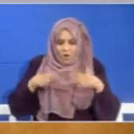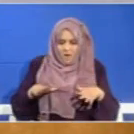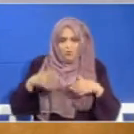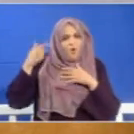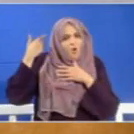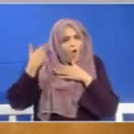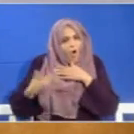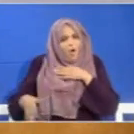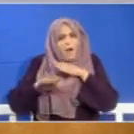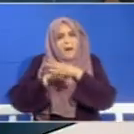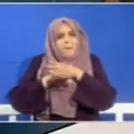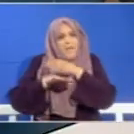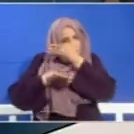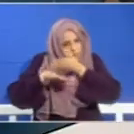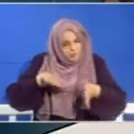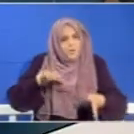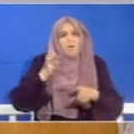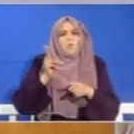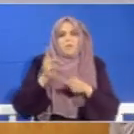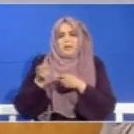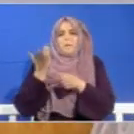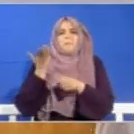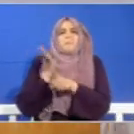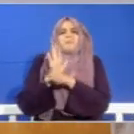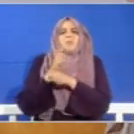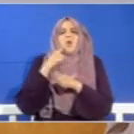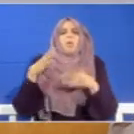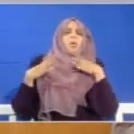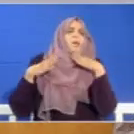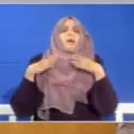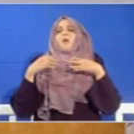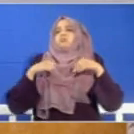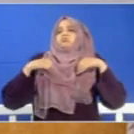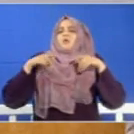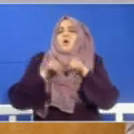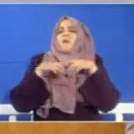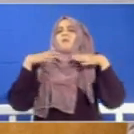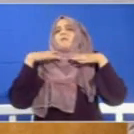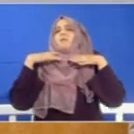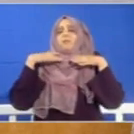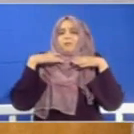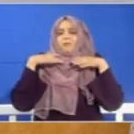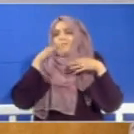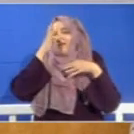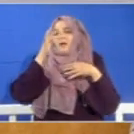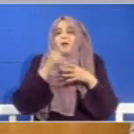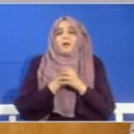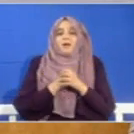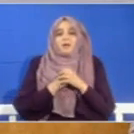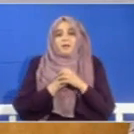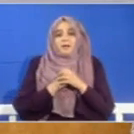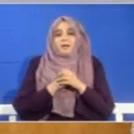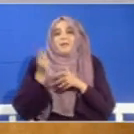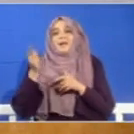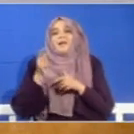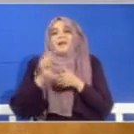أسفل الكعبين لأنه لما فيه من الكبرياء من الخيلاء. فكان أبو بكر الصديق رضي الله عنه قال يا رسول الله أنا ثوبي